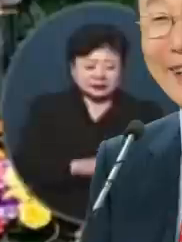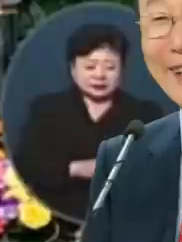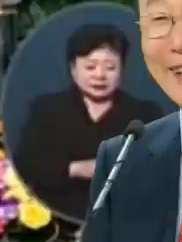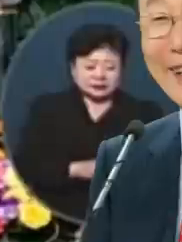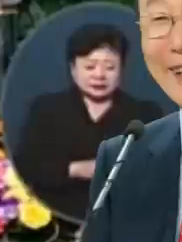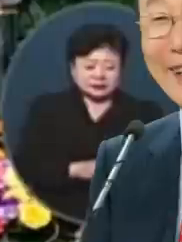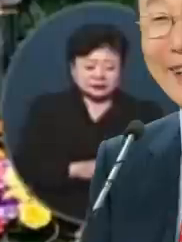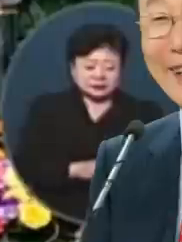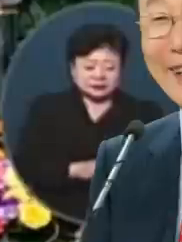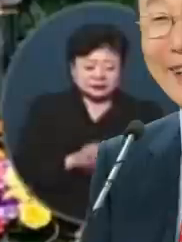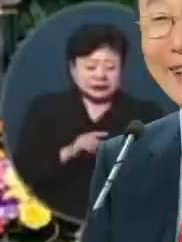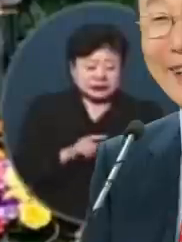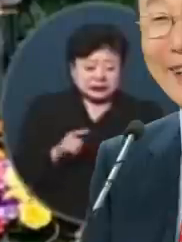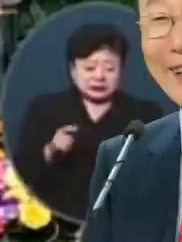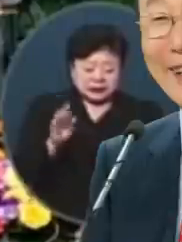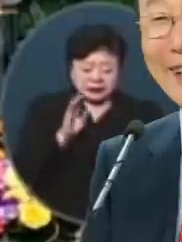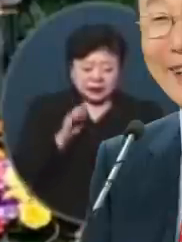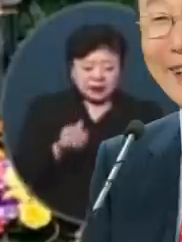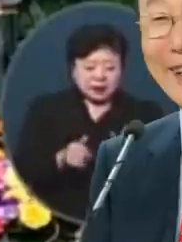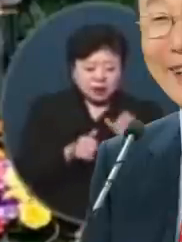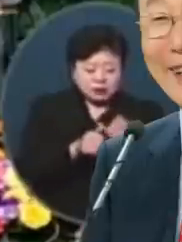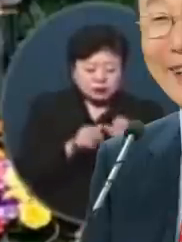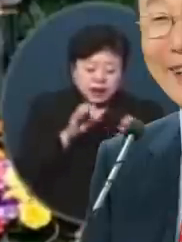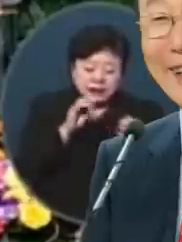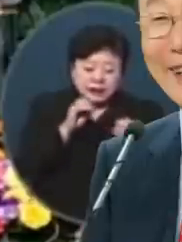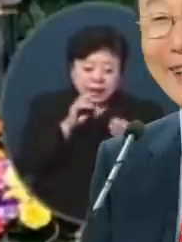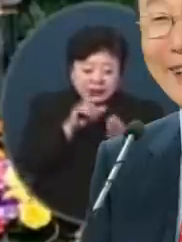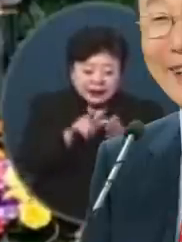주성달 장로님은 부부가 대화할 때